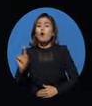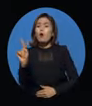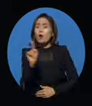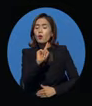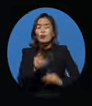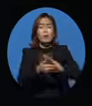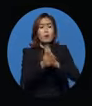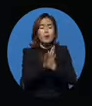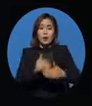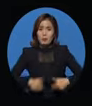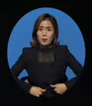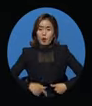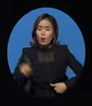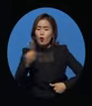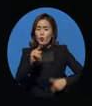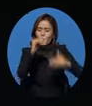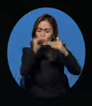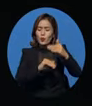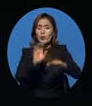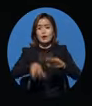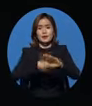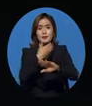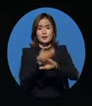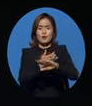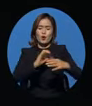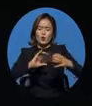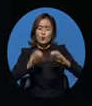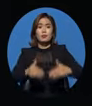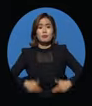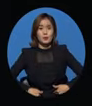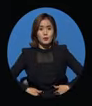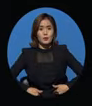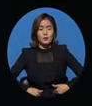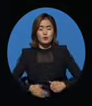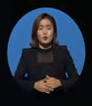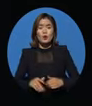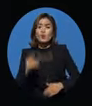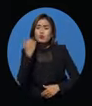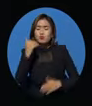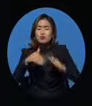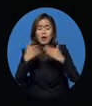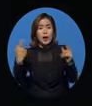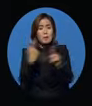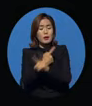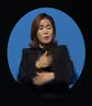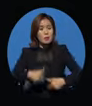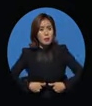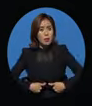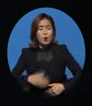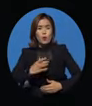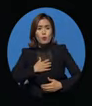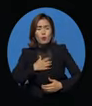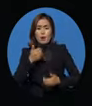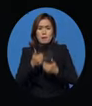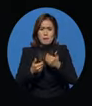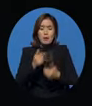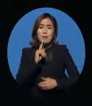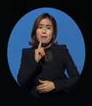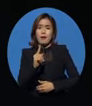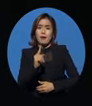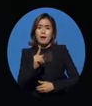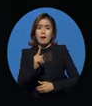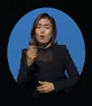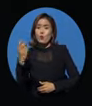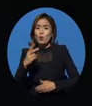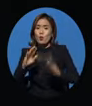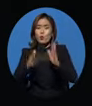변화 냐 어떤 혁신이 냐를 논쟁 해야 합니다 누구는 다 바꾸자고 합니다 불안과 분열로 가자고 합니다